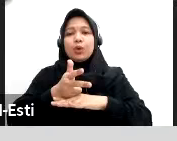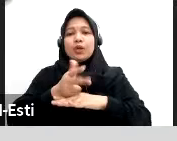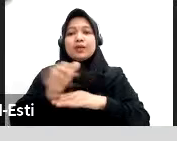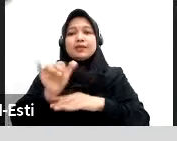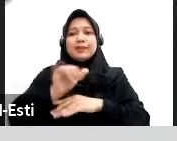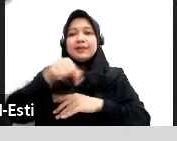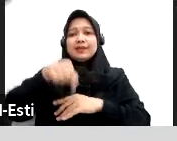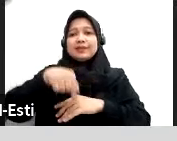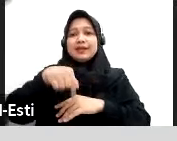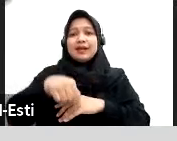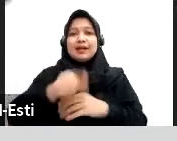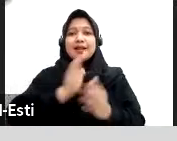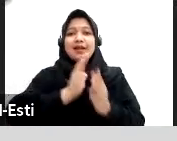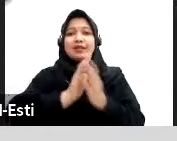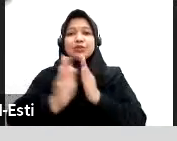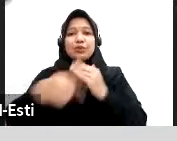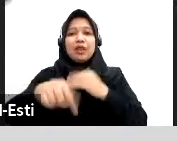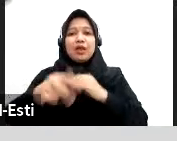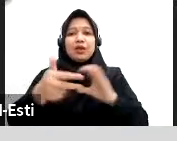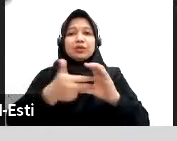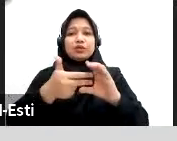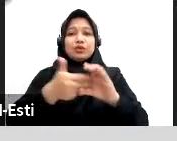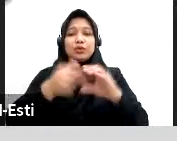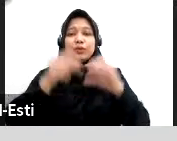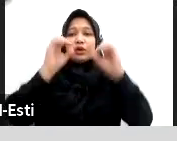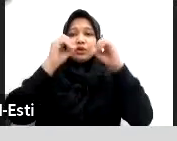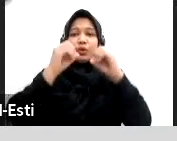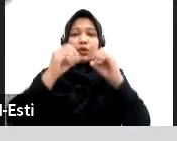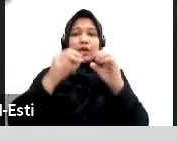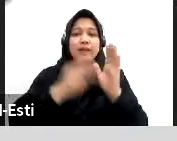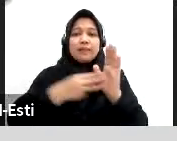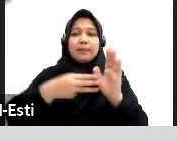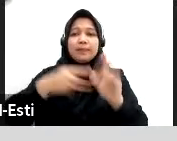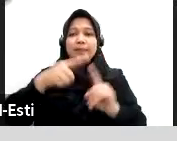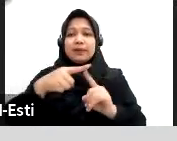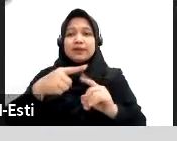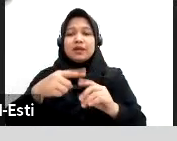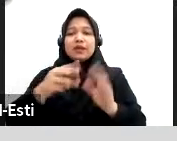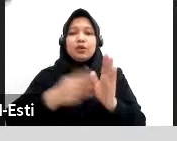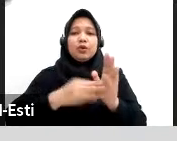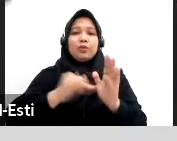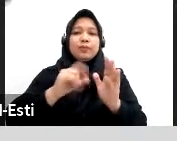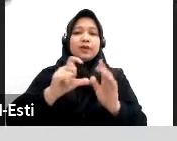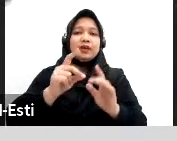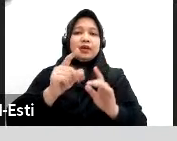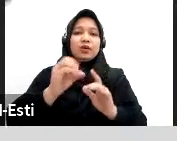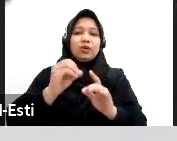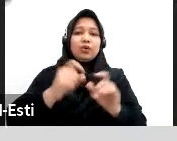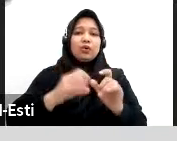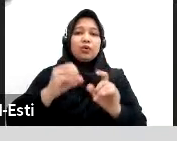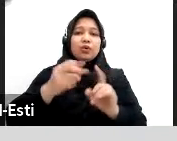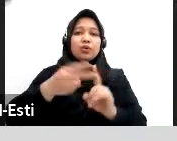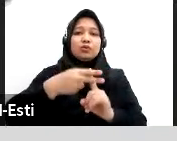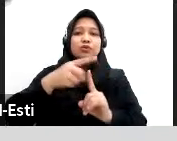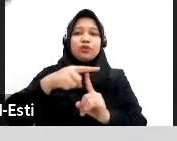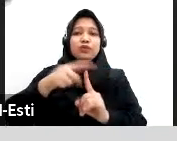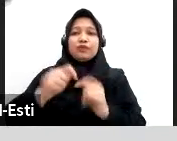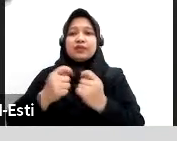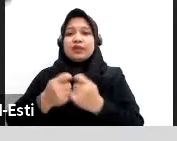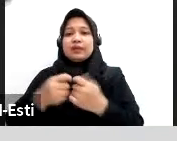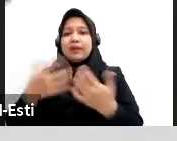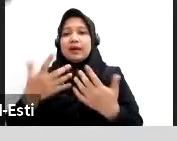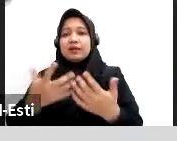secara langsung melalui zomg metal Microsoft atau kolaborasi secara langsung di dalam dokumen